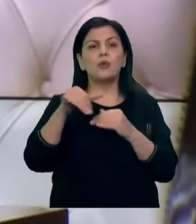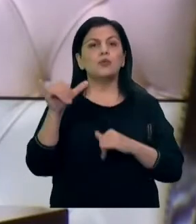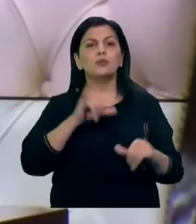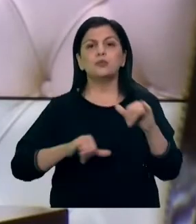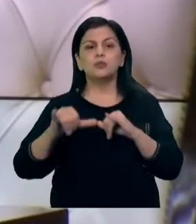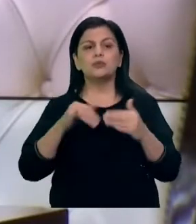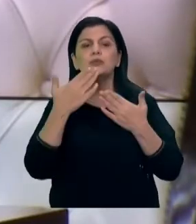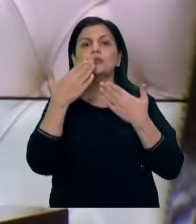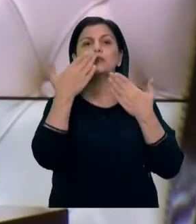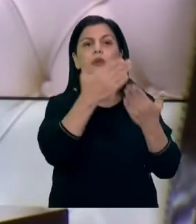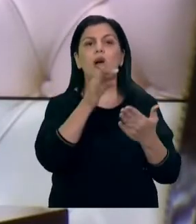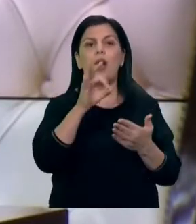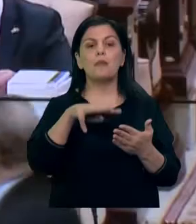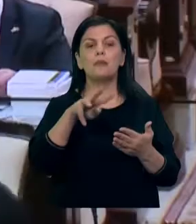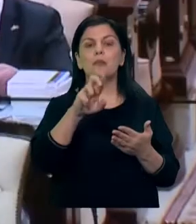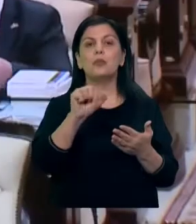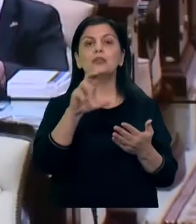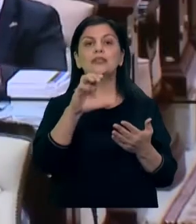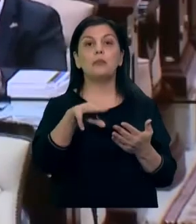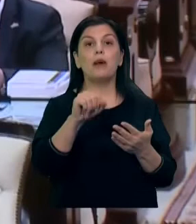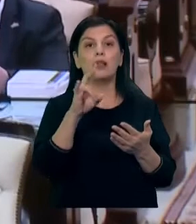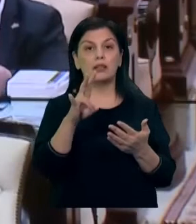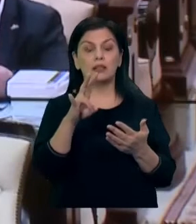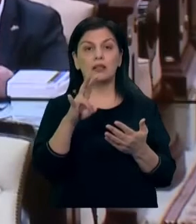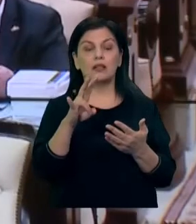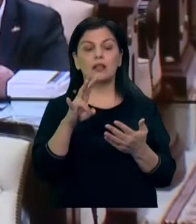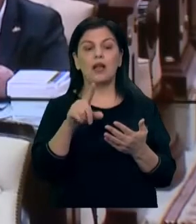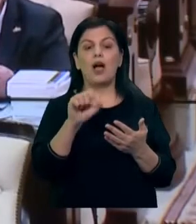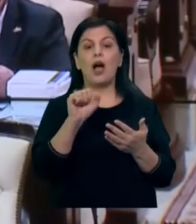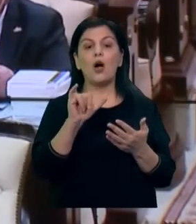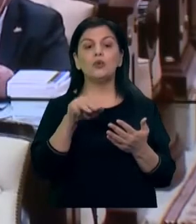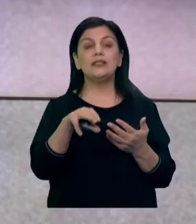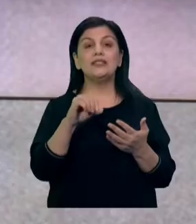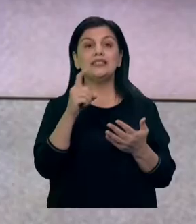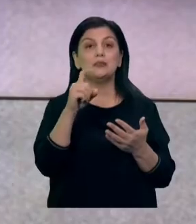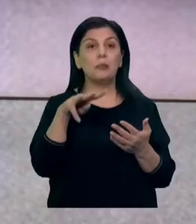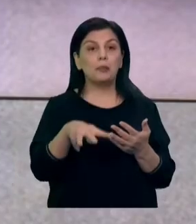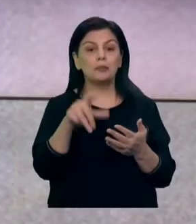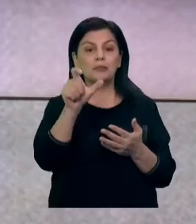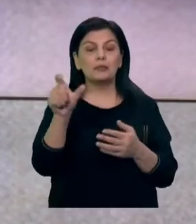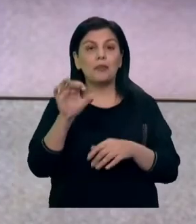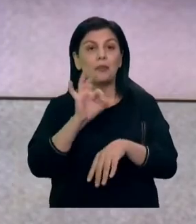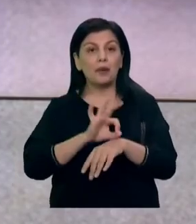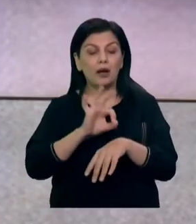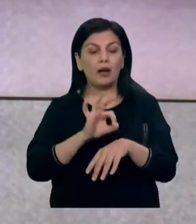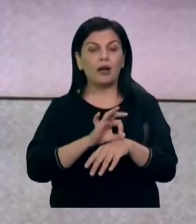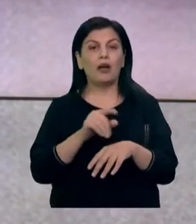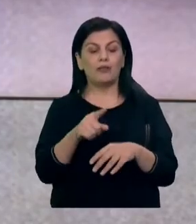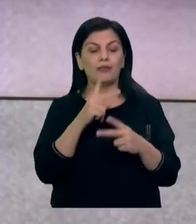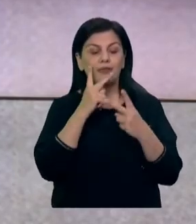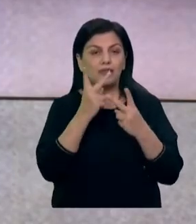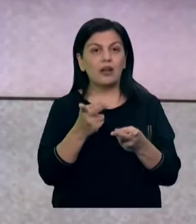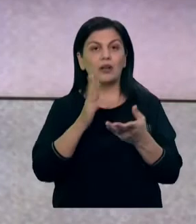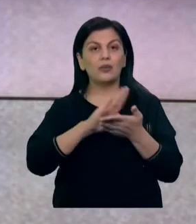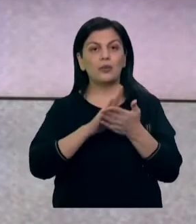yeri Ombudsmana müraciət etməkdə qalır. Autizm sindromu daşıyan uşaqlara münasibətdə də bicanələyin aradan